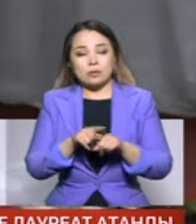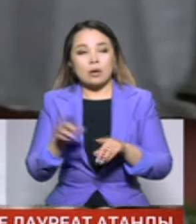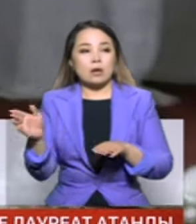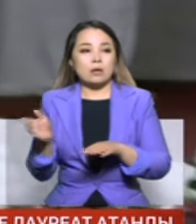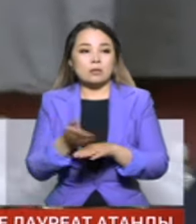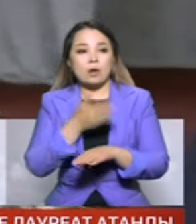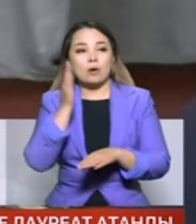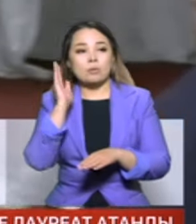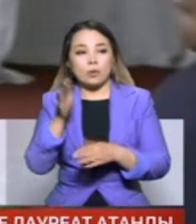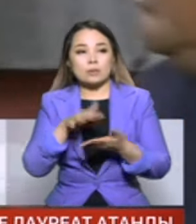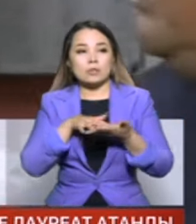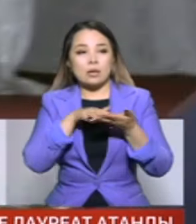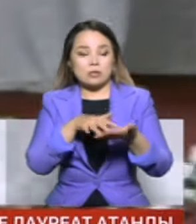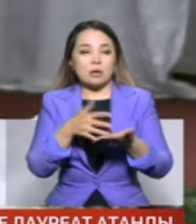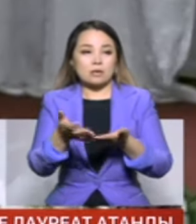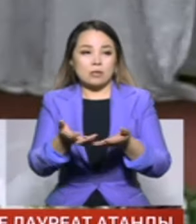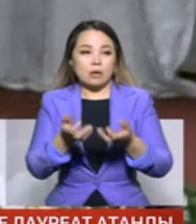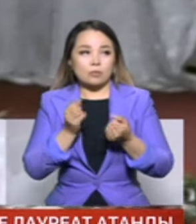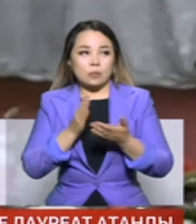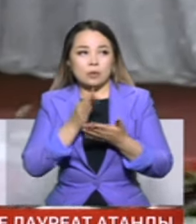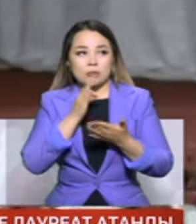сайым.